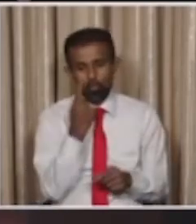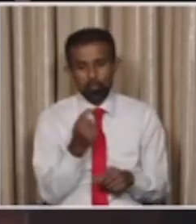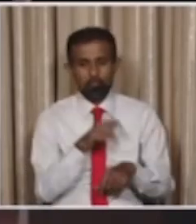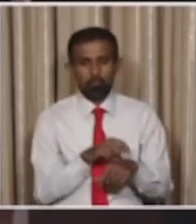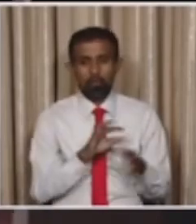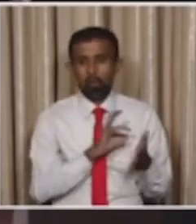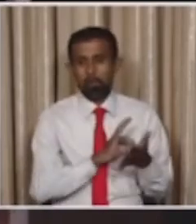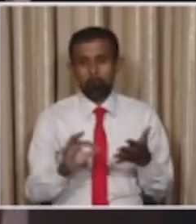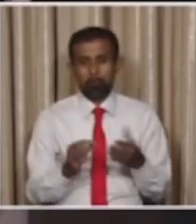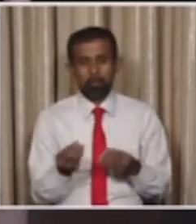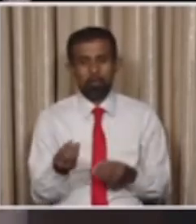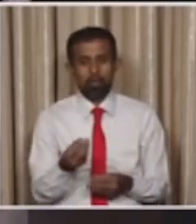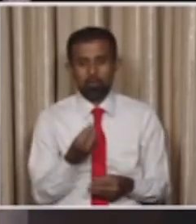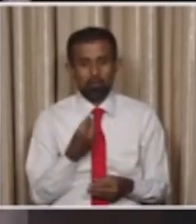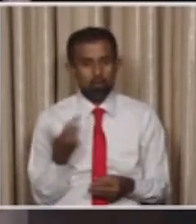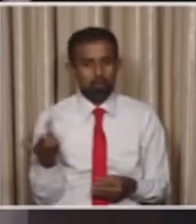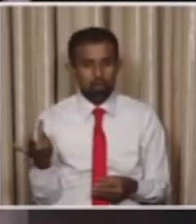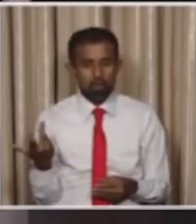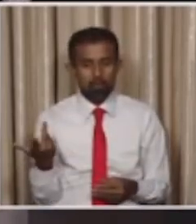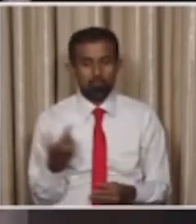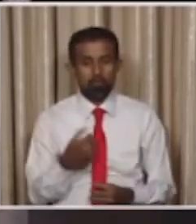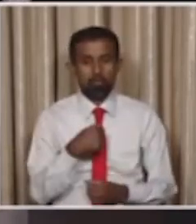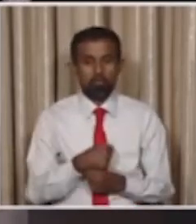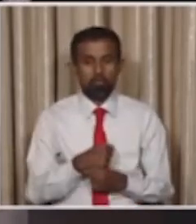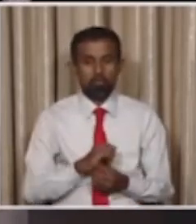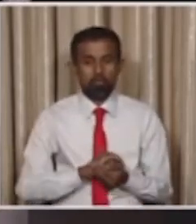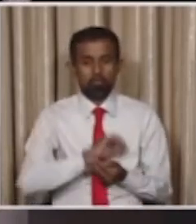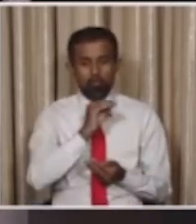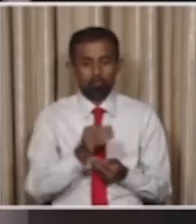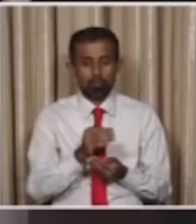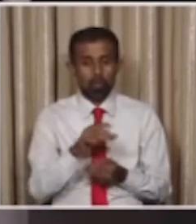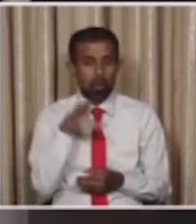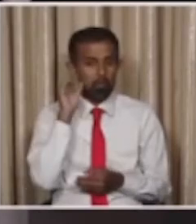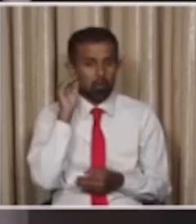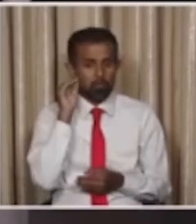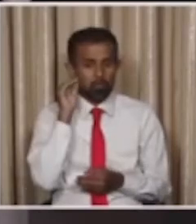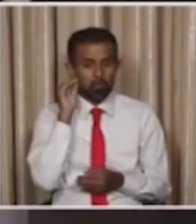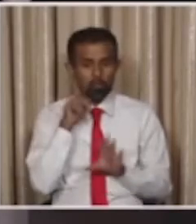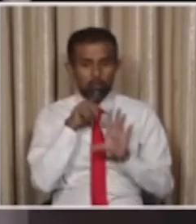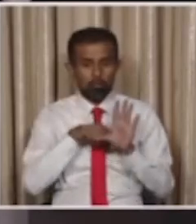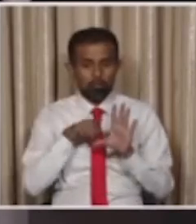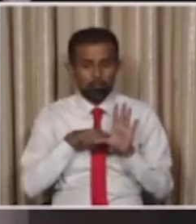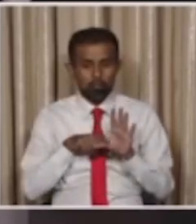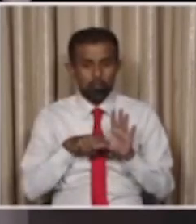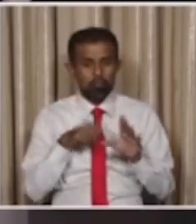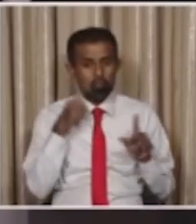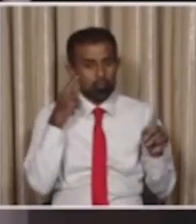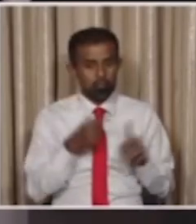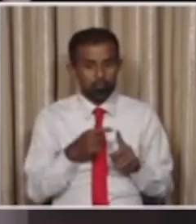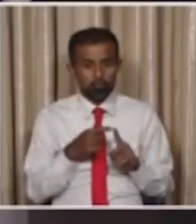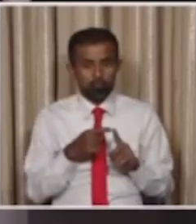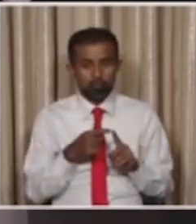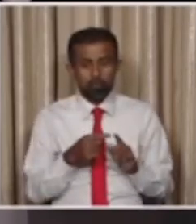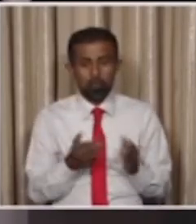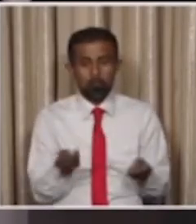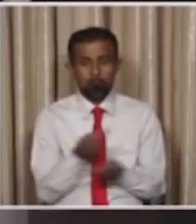අවස්ථාව ලැබිලා නැහැ. මේ විශේෂයෙන්ම මේ රාජ්‍ය අරමුදල් භාවිතයෙන් හදාරන ලද පාඨමාලාවන්ට අදාළව බැඳුම් කර